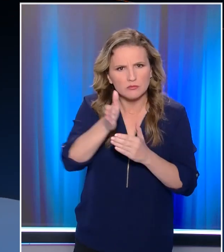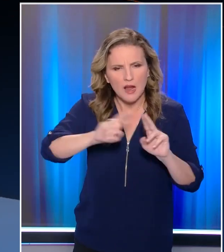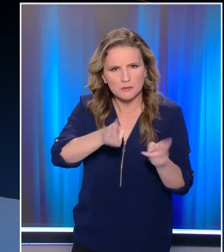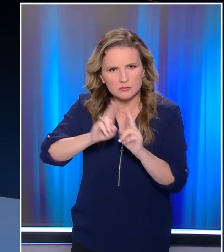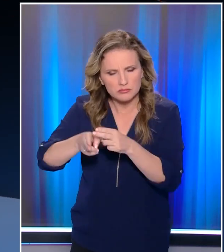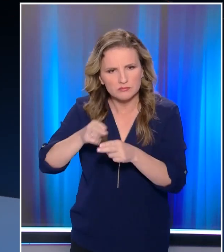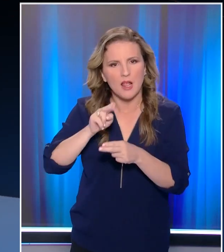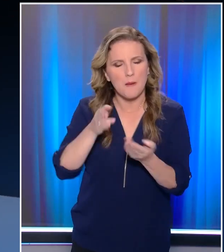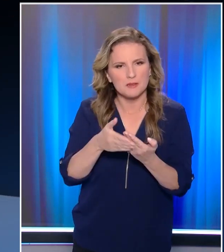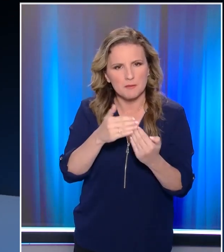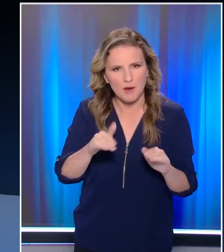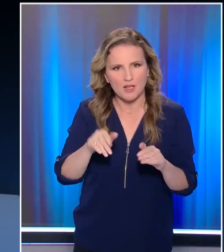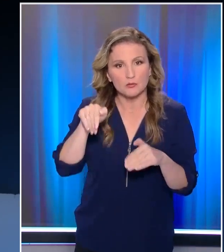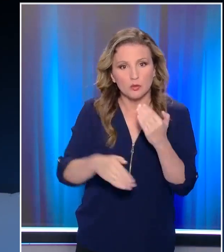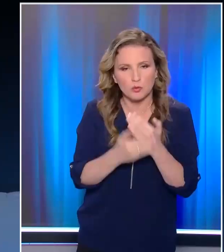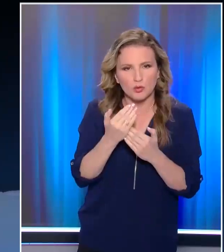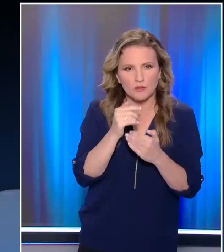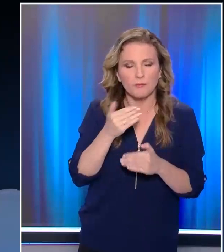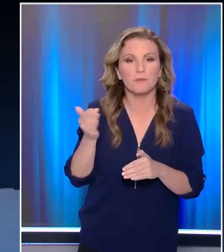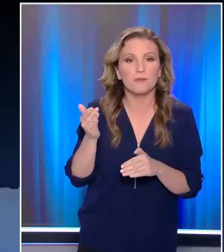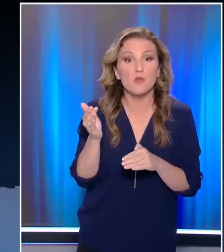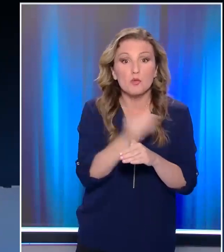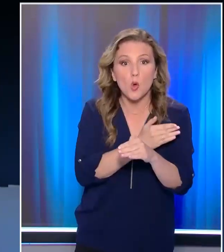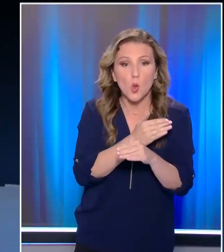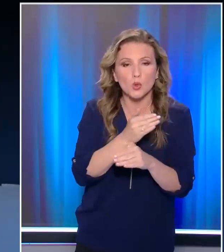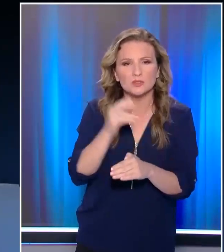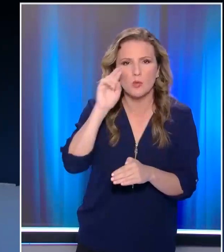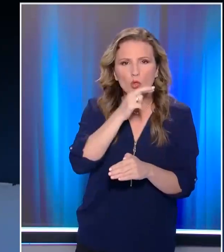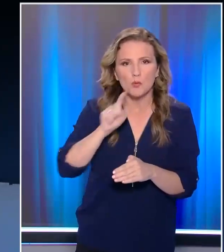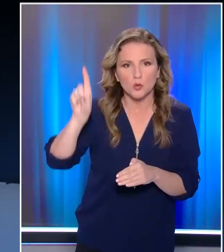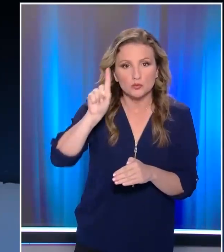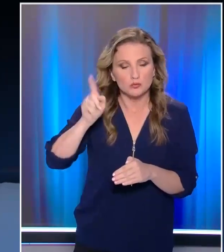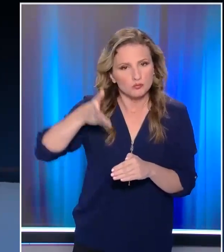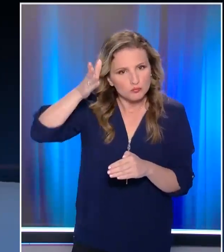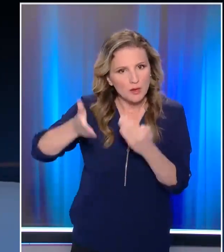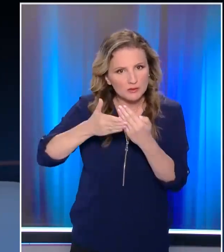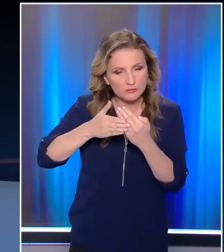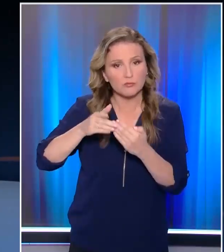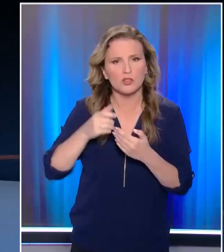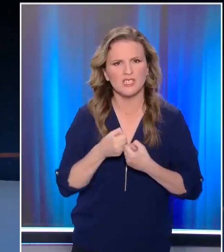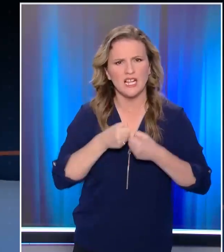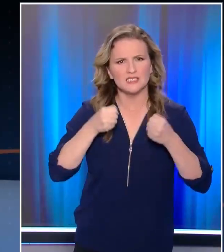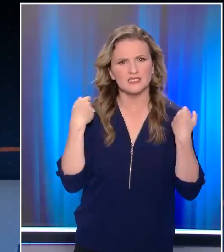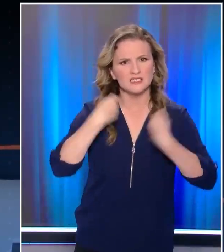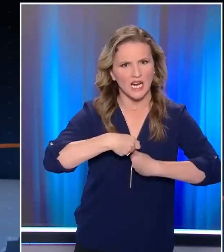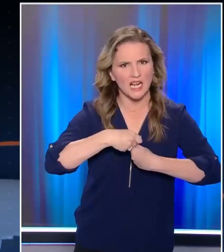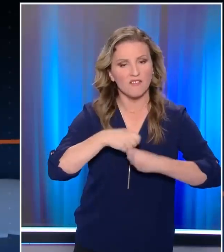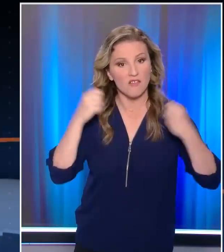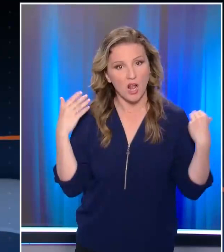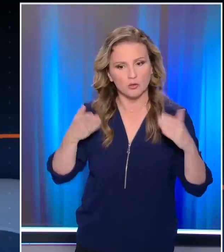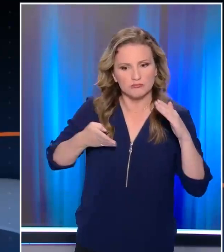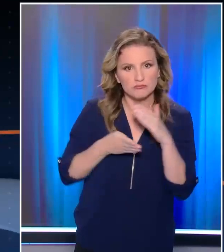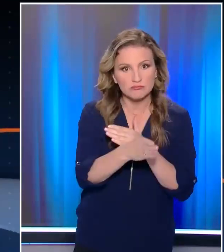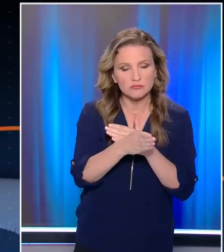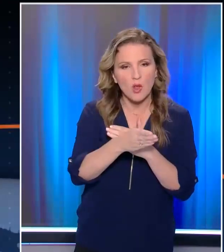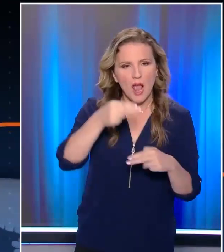Έκθεσης Θεσσαλονίκης. Ένα τέταρτο νωρίτερα από την προκαθορισμένη ώρα επίσκεψής του και χωρίς σακάκι, ο Πρωθυπουργός πέρασε την κεντρική είσοδο